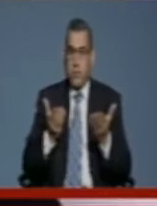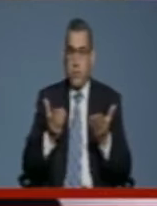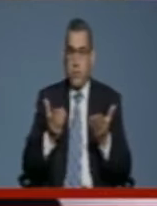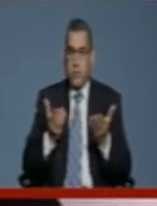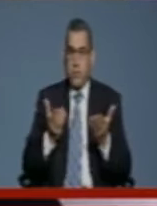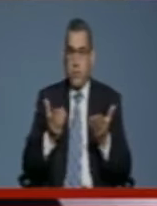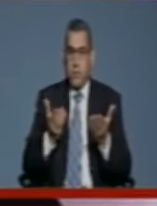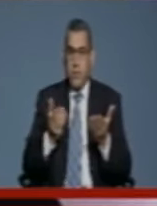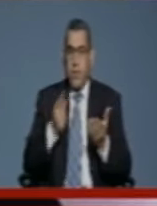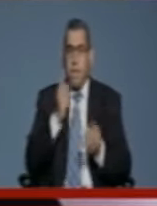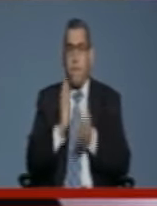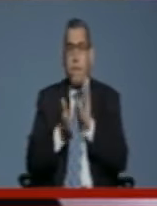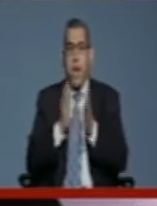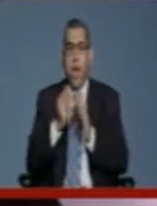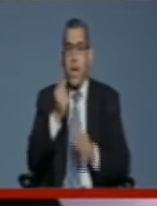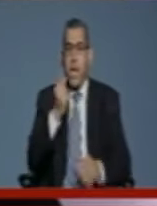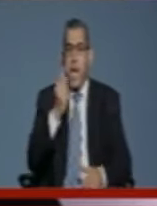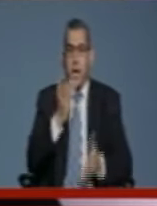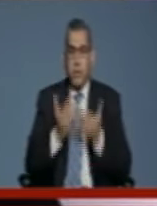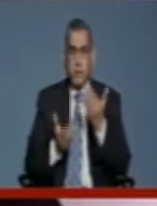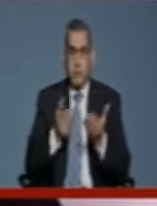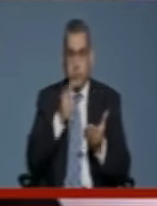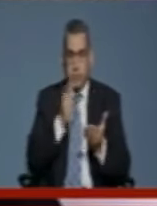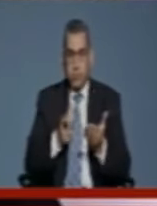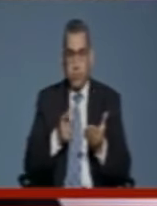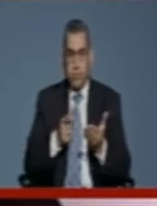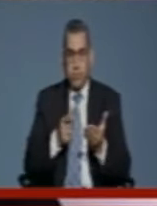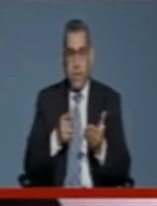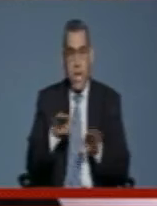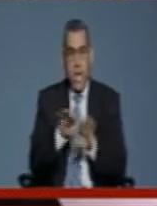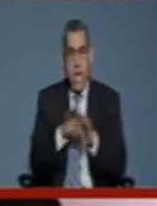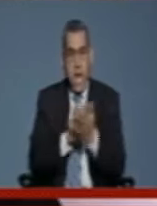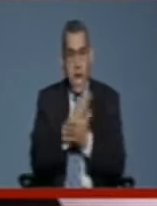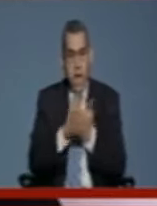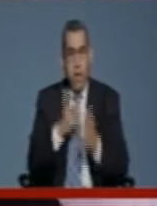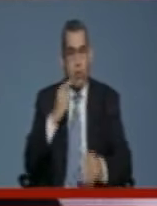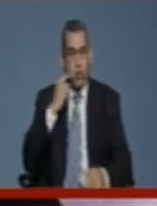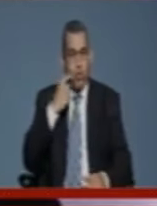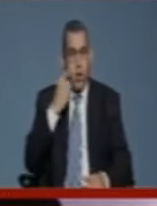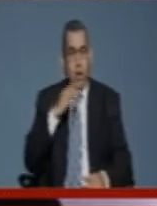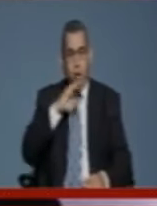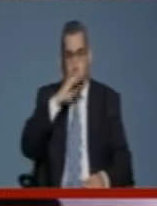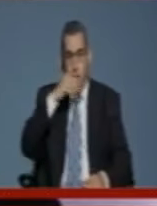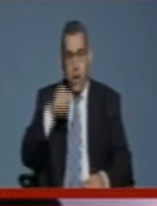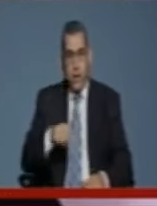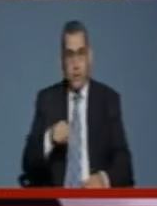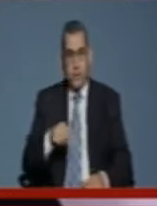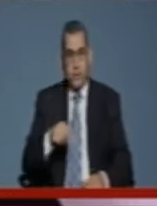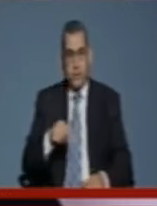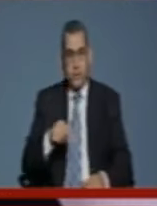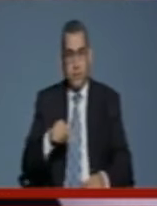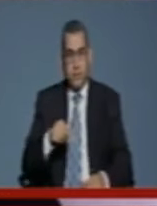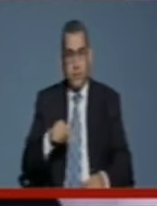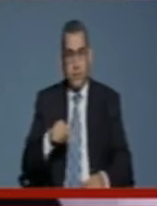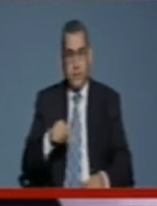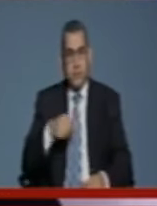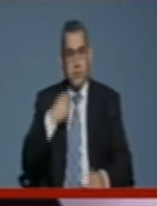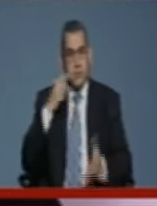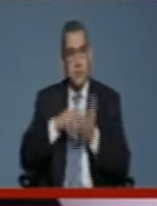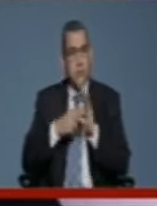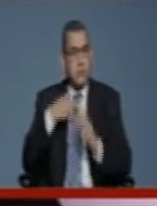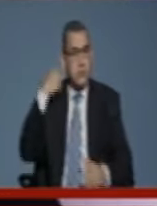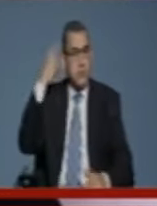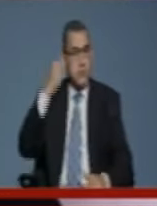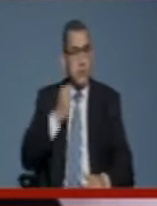بمليارات الجنيهات للقمح او السكر او الذره او كلام من هذا القبيل، اتصور ان